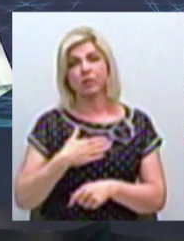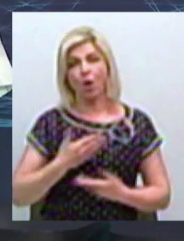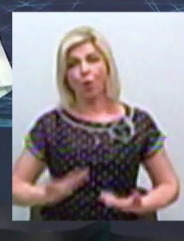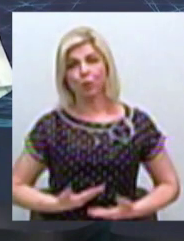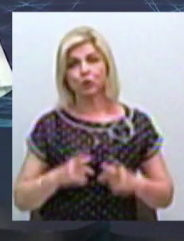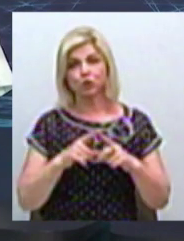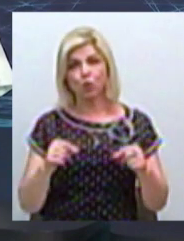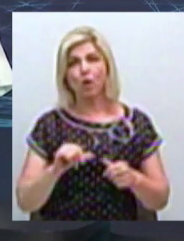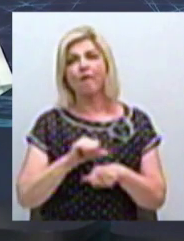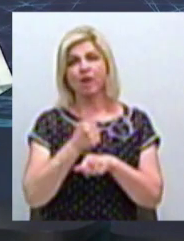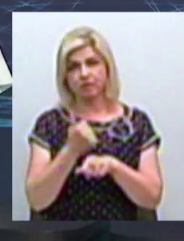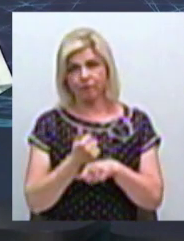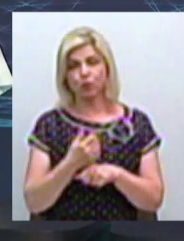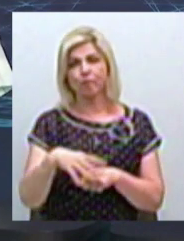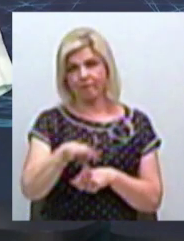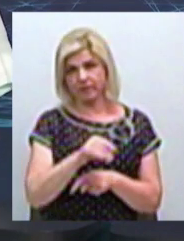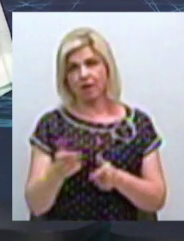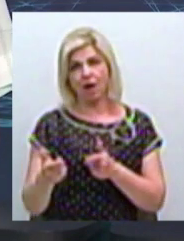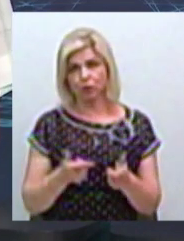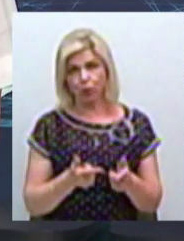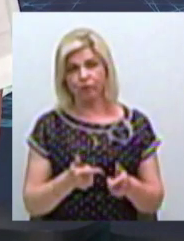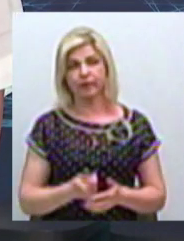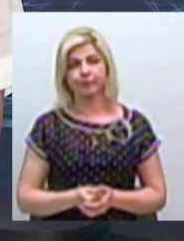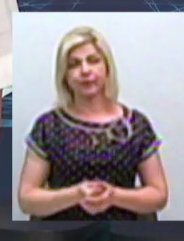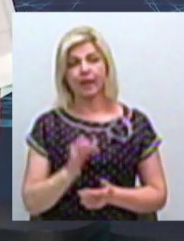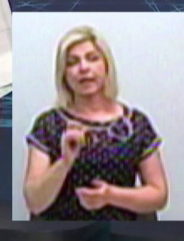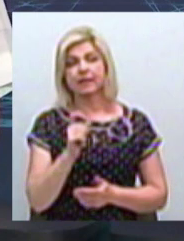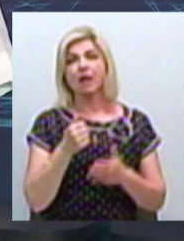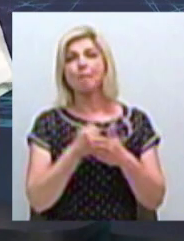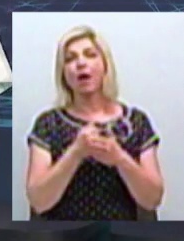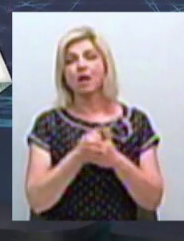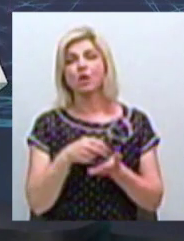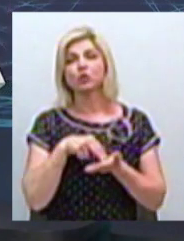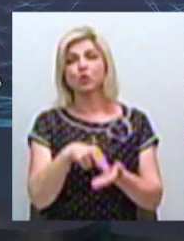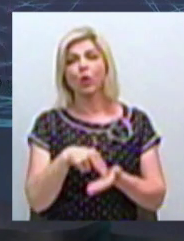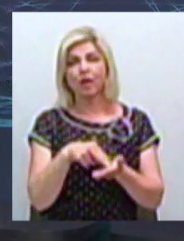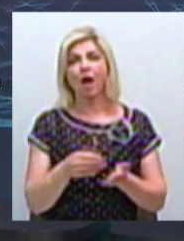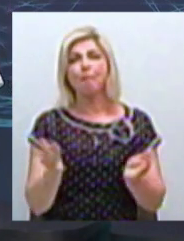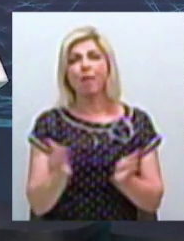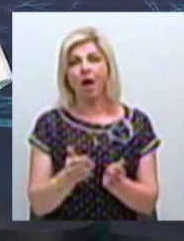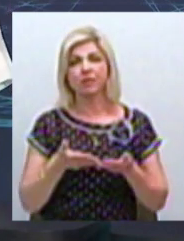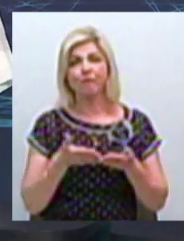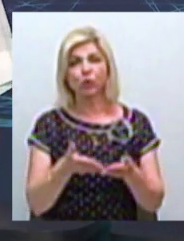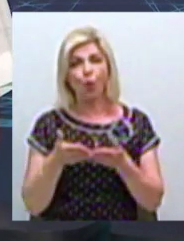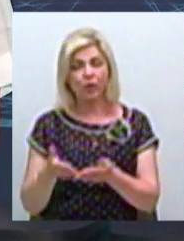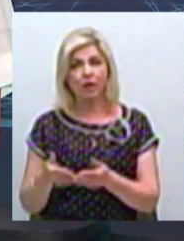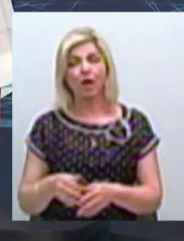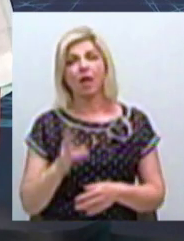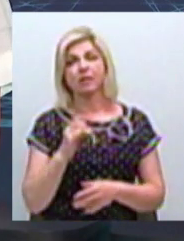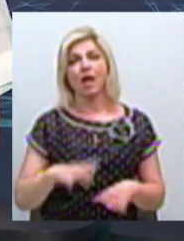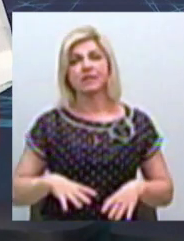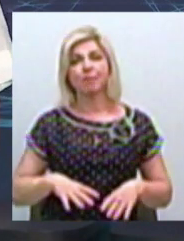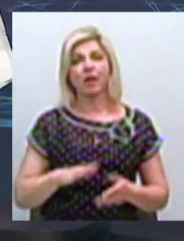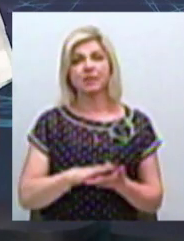в основному вже всі готові. Из баз стоянок маломерного флота на инспекцию